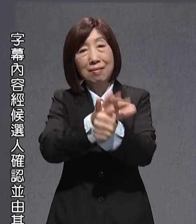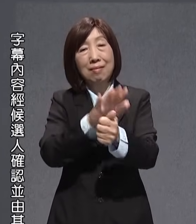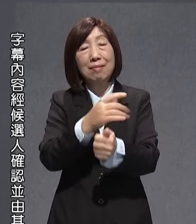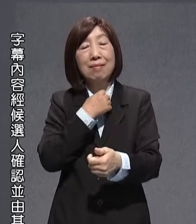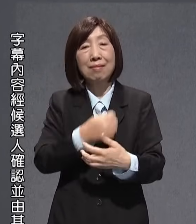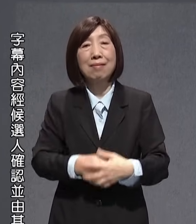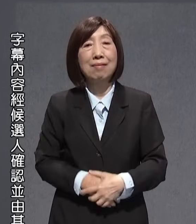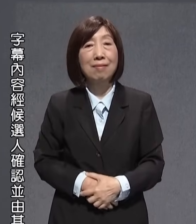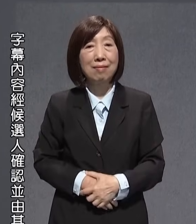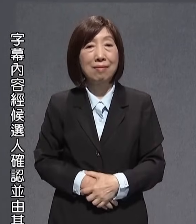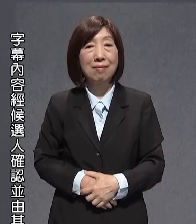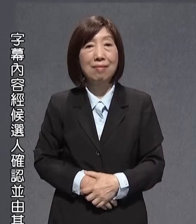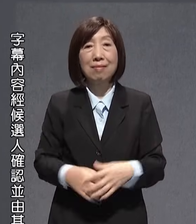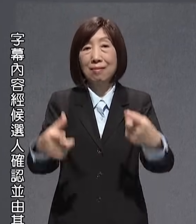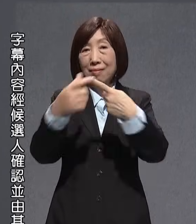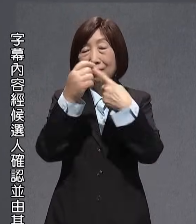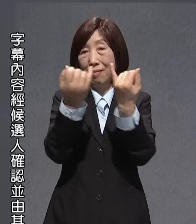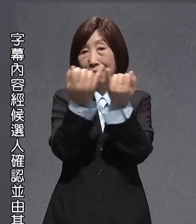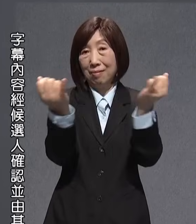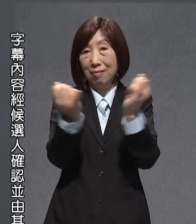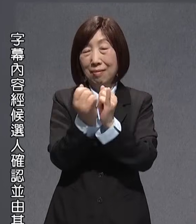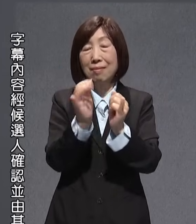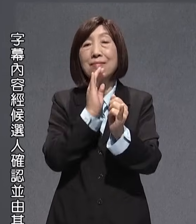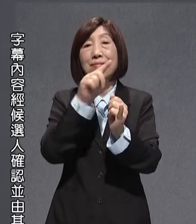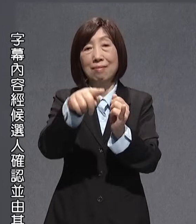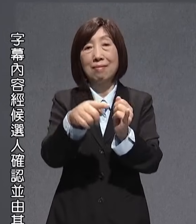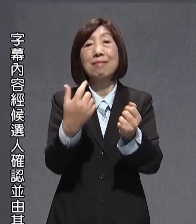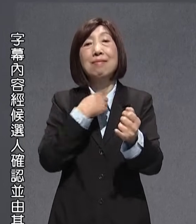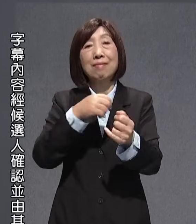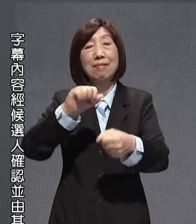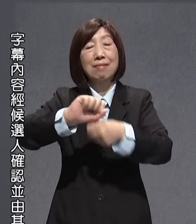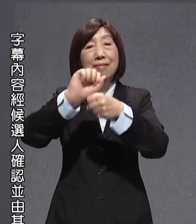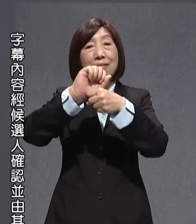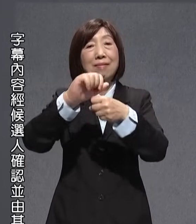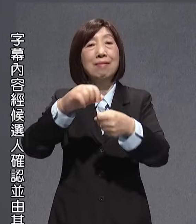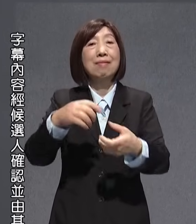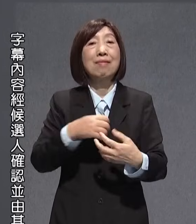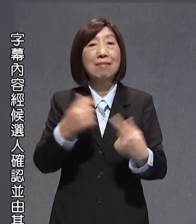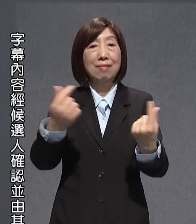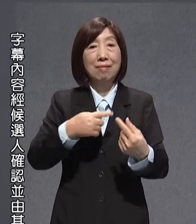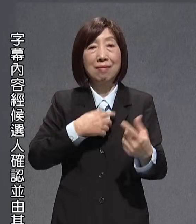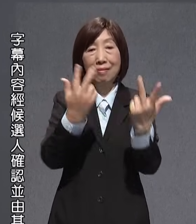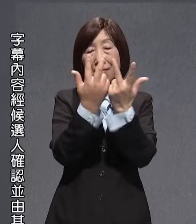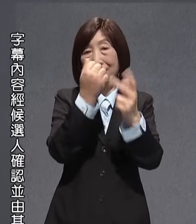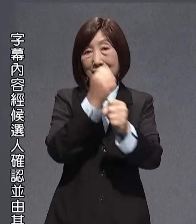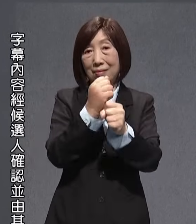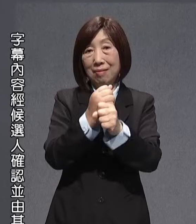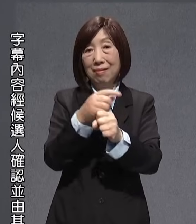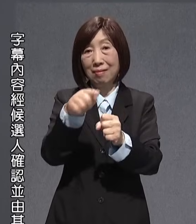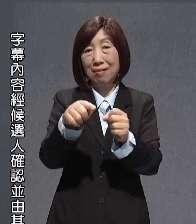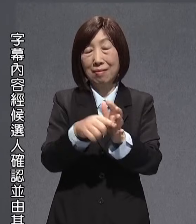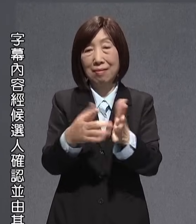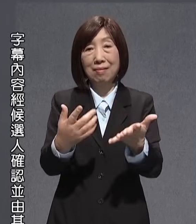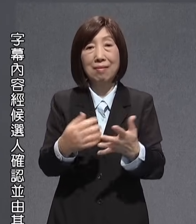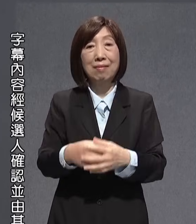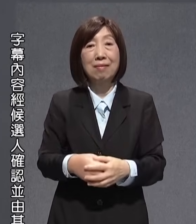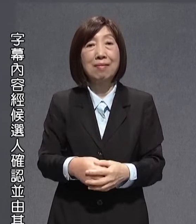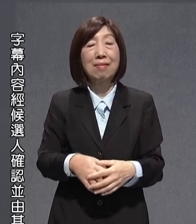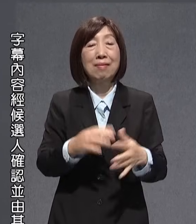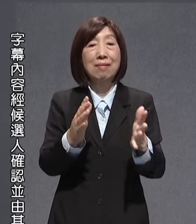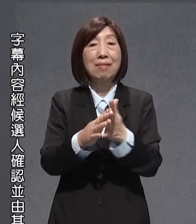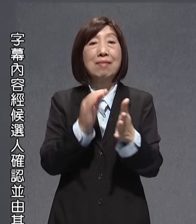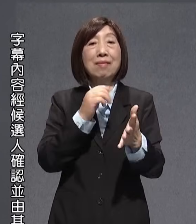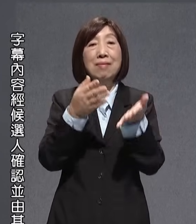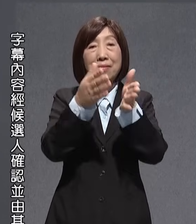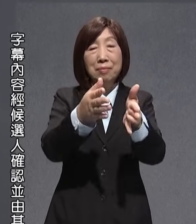年，女性的治理比例爱提高。我在新北市做的时候，我都是宝山冲刺，